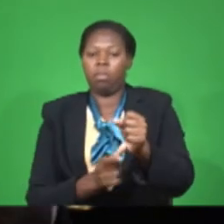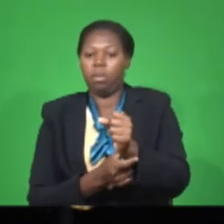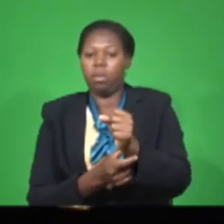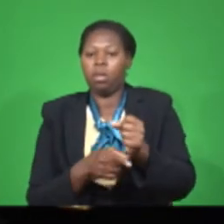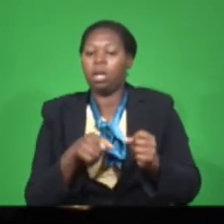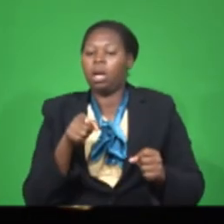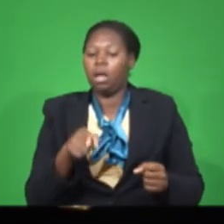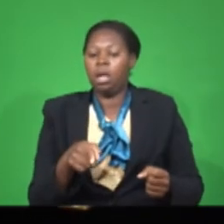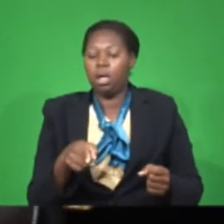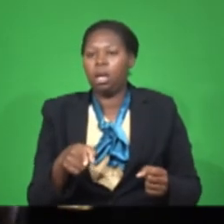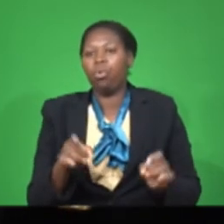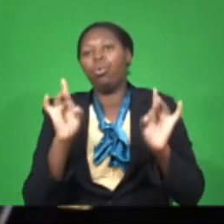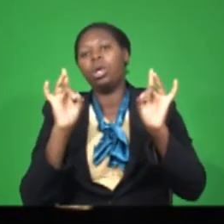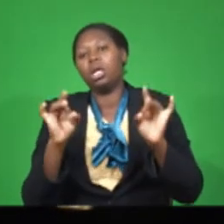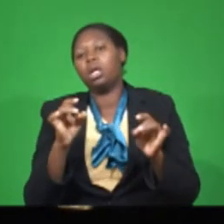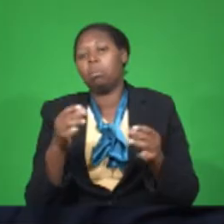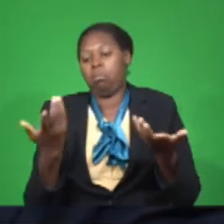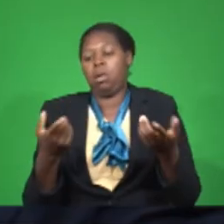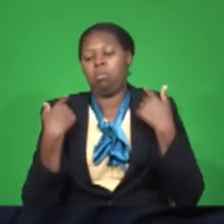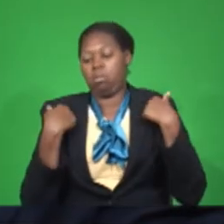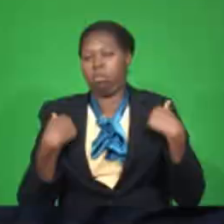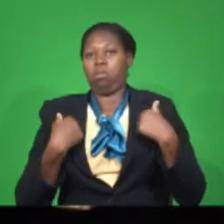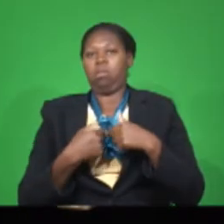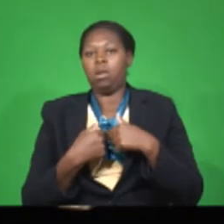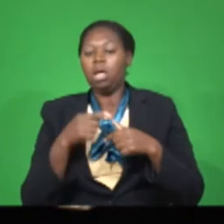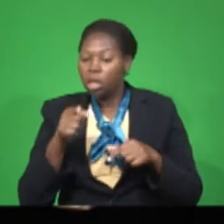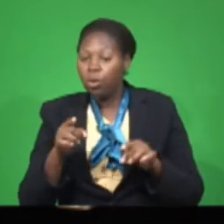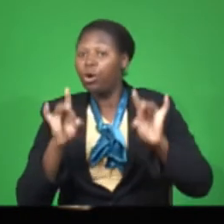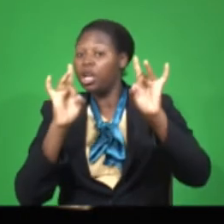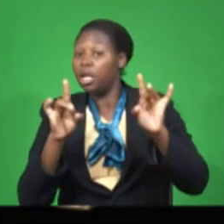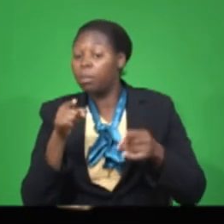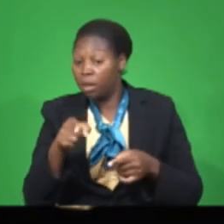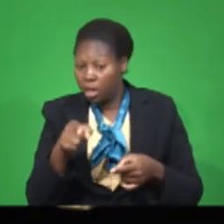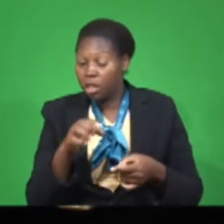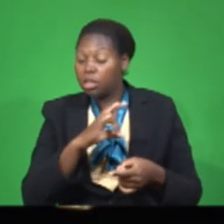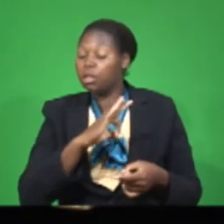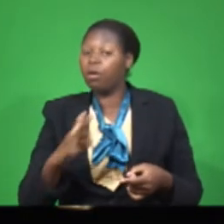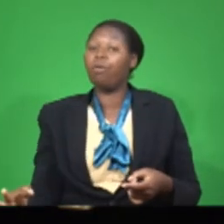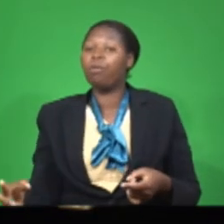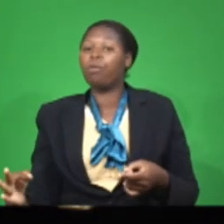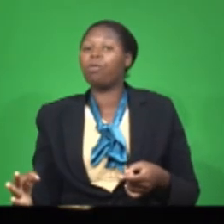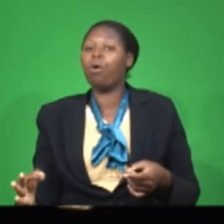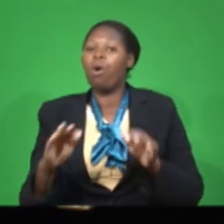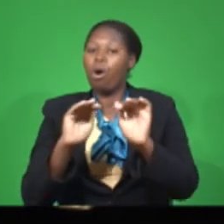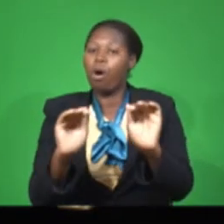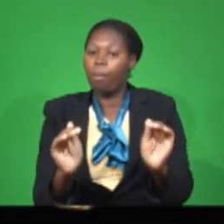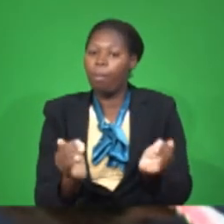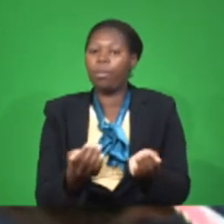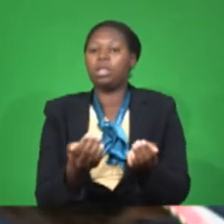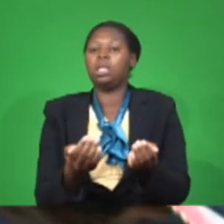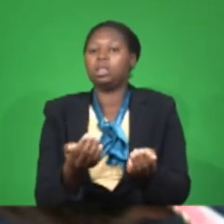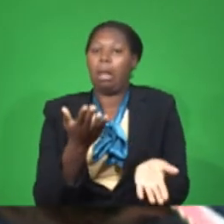yake ndiye Mwari wake is it where? Alright. Inogona kuya hembe, inogona kuva tambo, inogona kuva chi. Zvakangosiyana